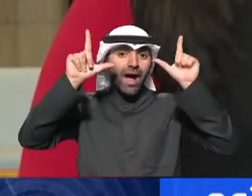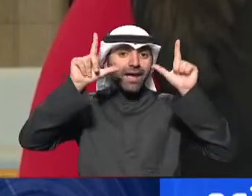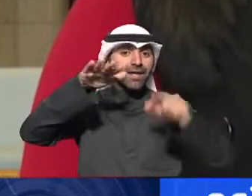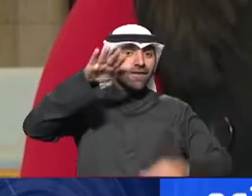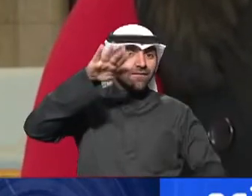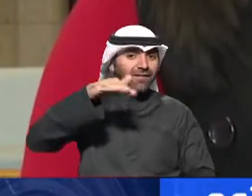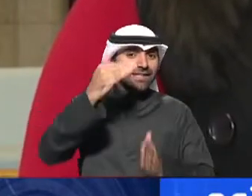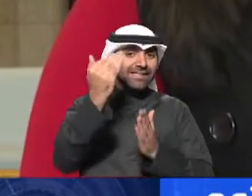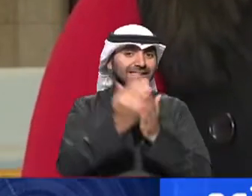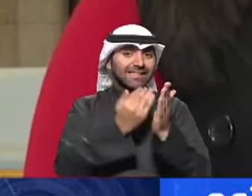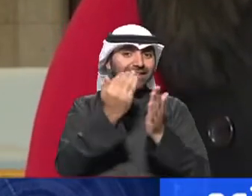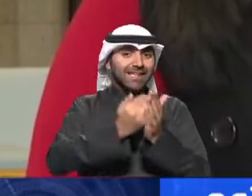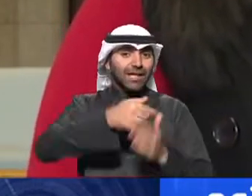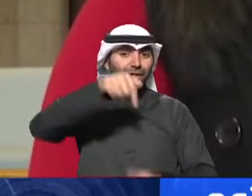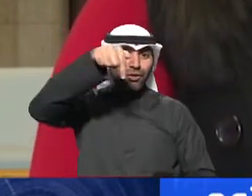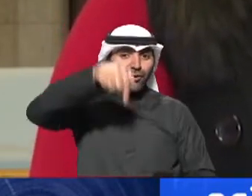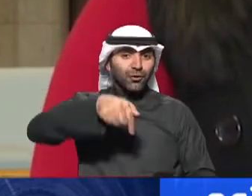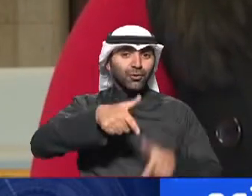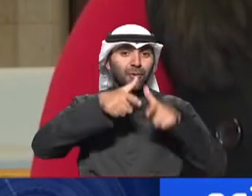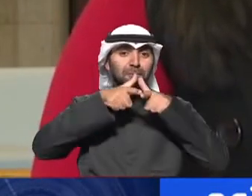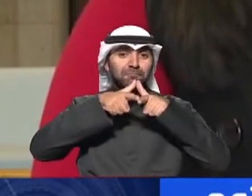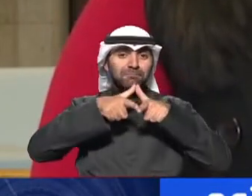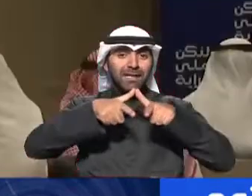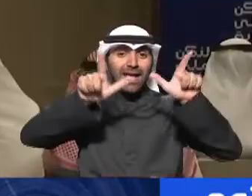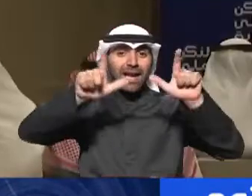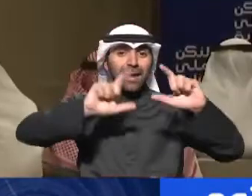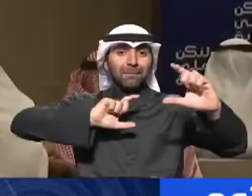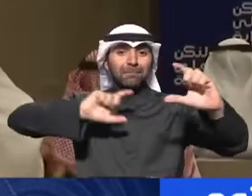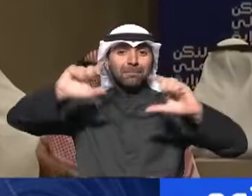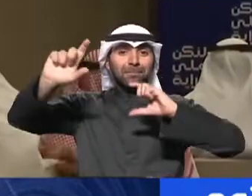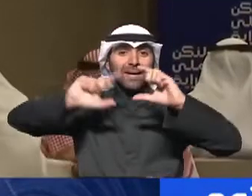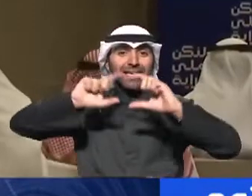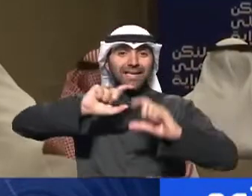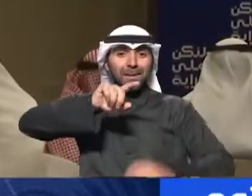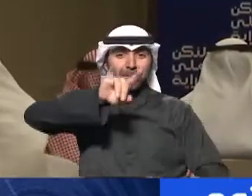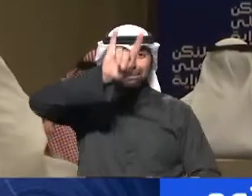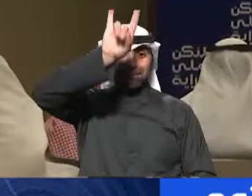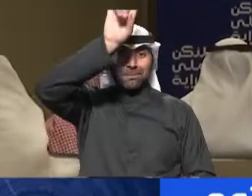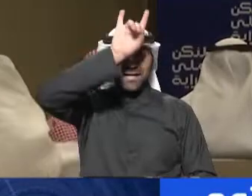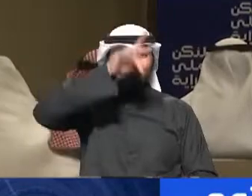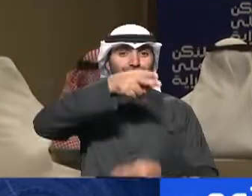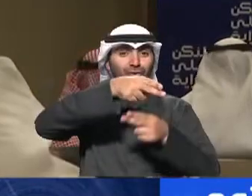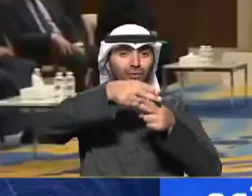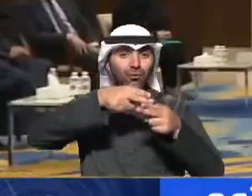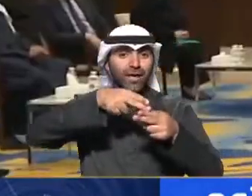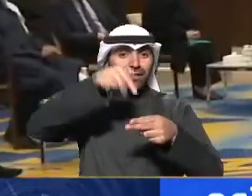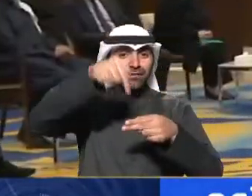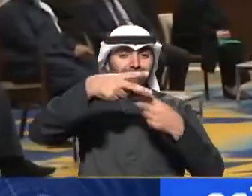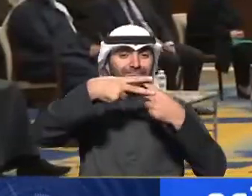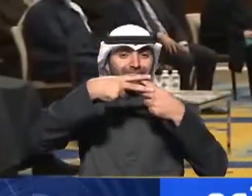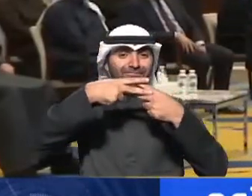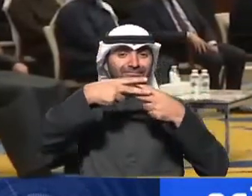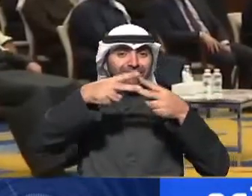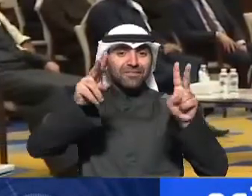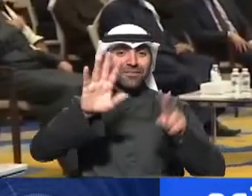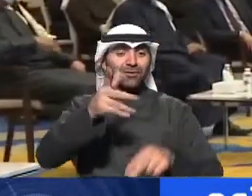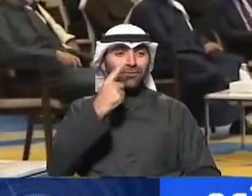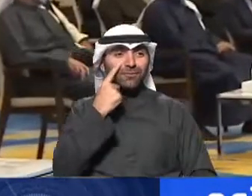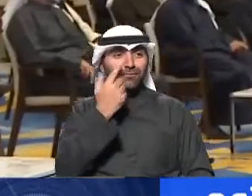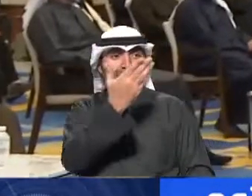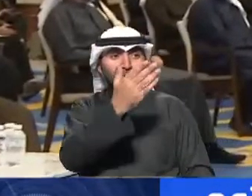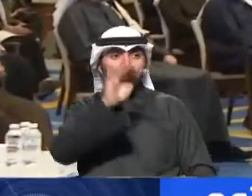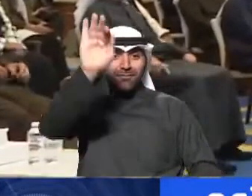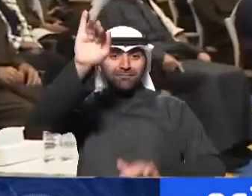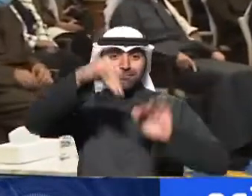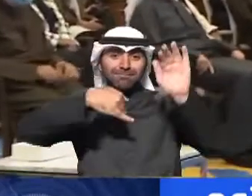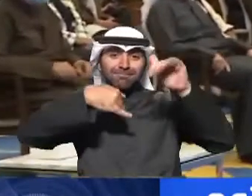الكويت المركزي واتحاد مصارف الكويت. لنكن على دراية حملة توعوية من شأنها تعزيز الثقافة